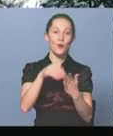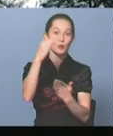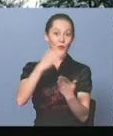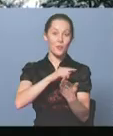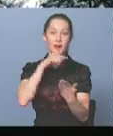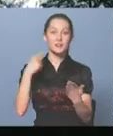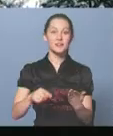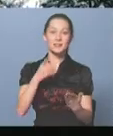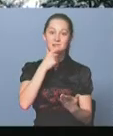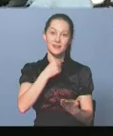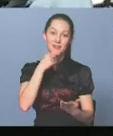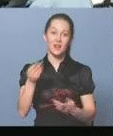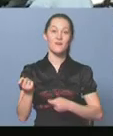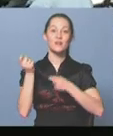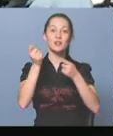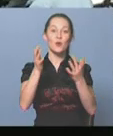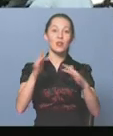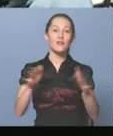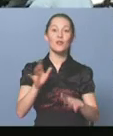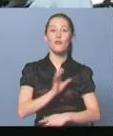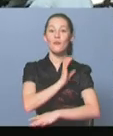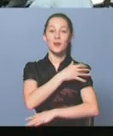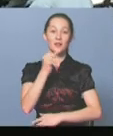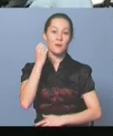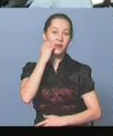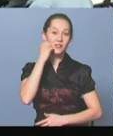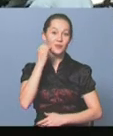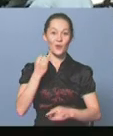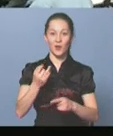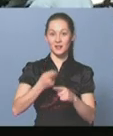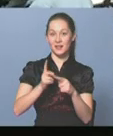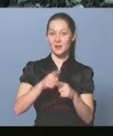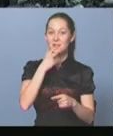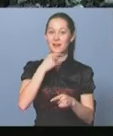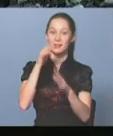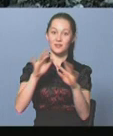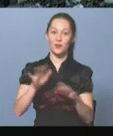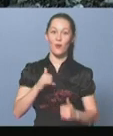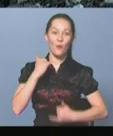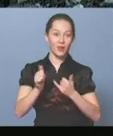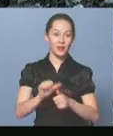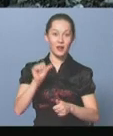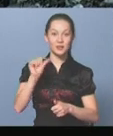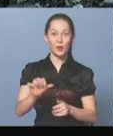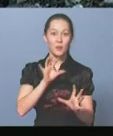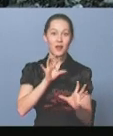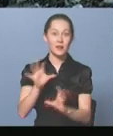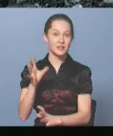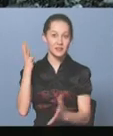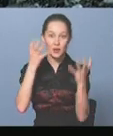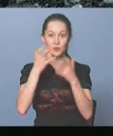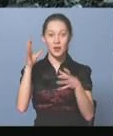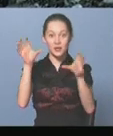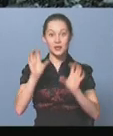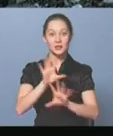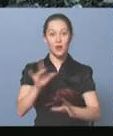на московские гуляния и на новогодние балы в Санкт-Петербург. Так что за этими красотками и уход особый, и опека серьезная. Незаконная вырубка